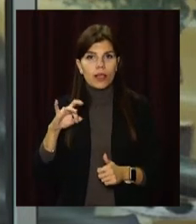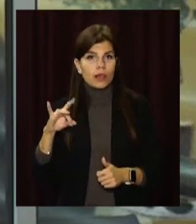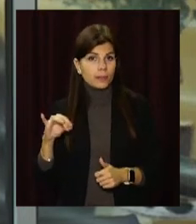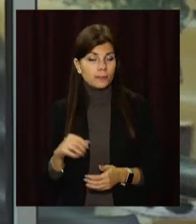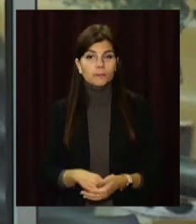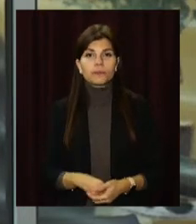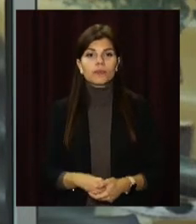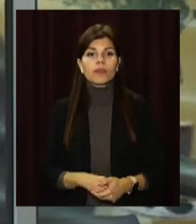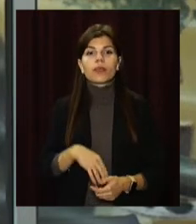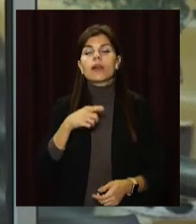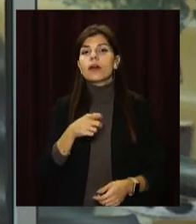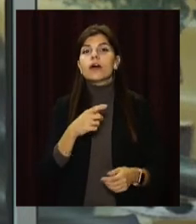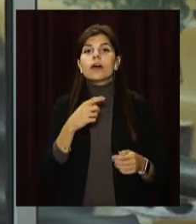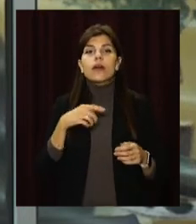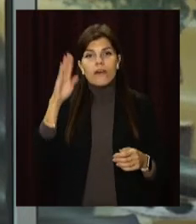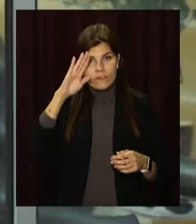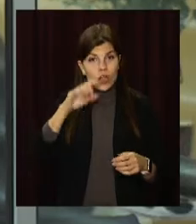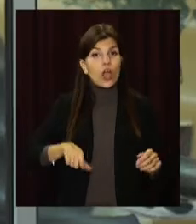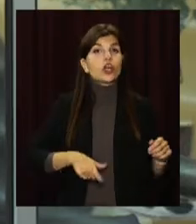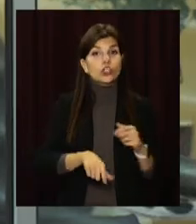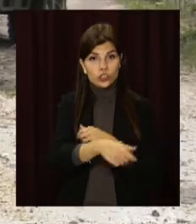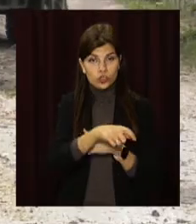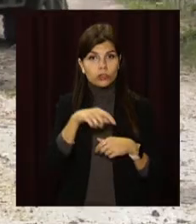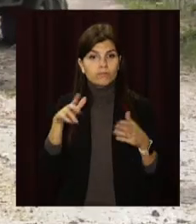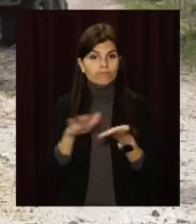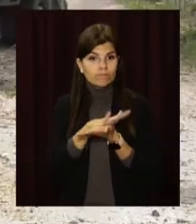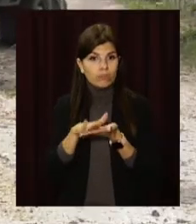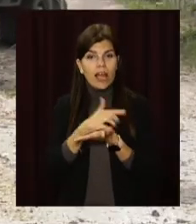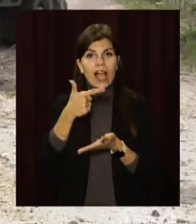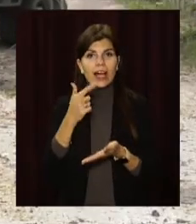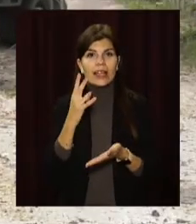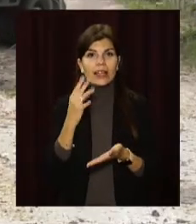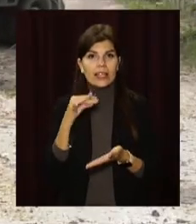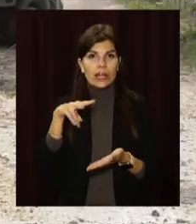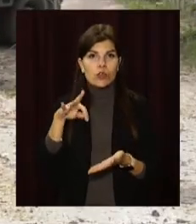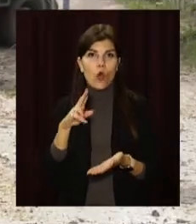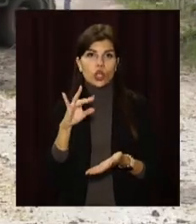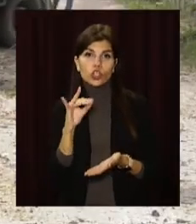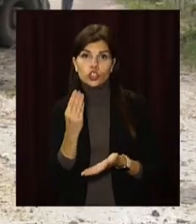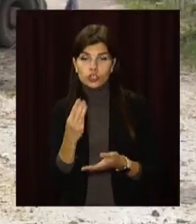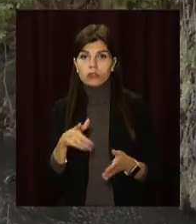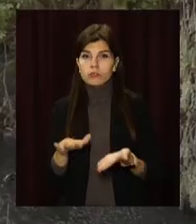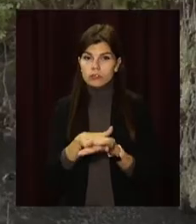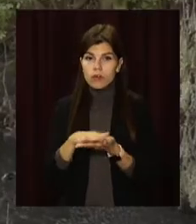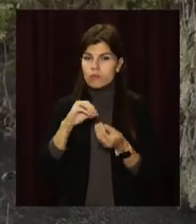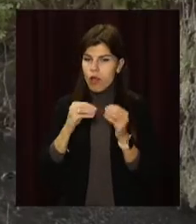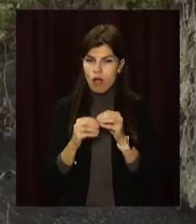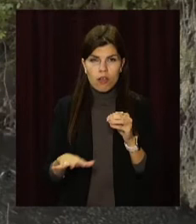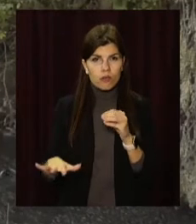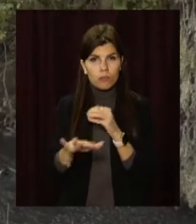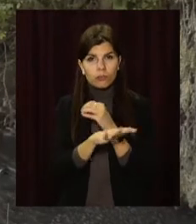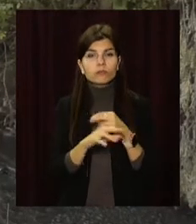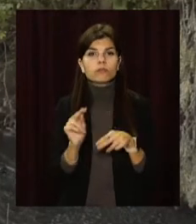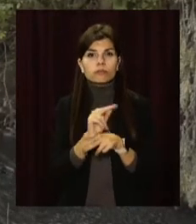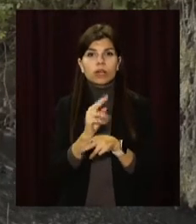річки Гнилокіш. Від старту робіт на початку вересня із запланованих 6 кілометрів пройшли вже майже 2. Проблемну ділянку приводять до